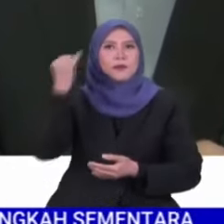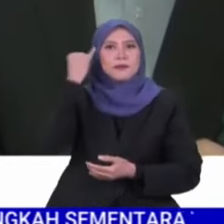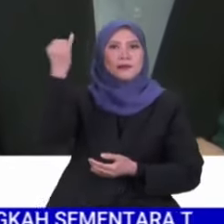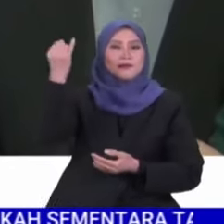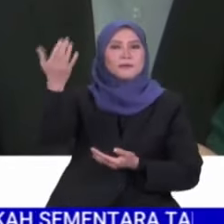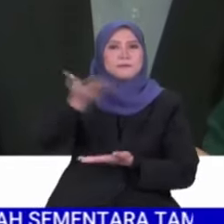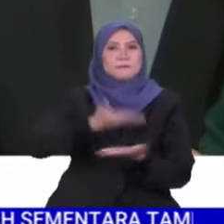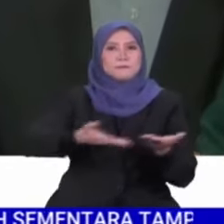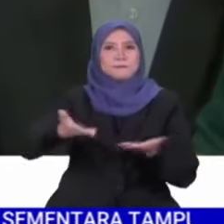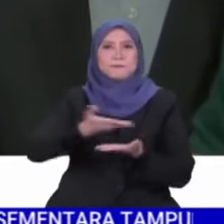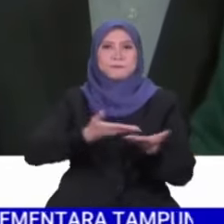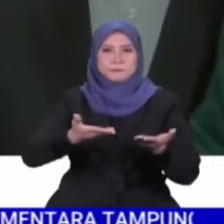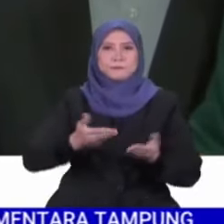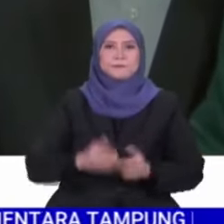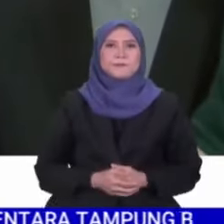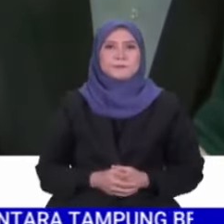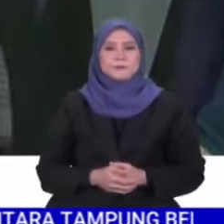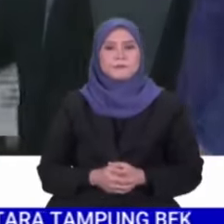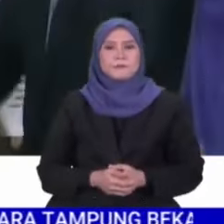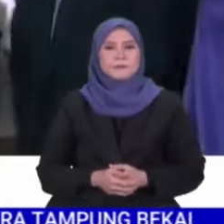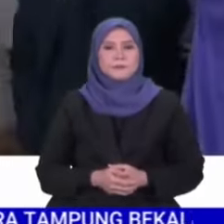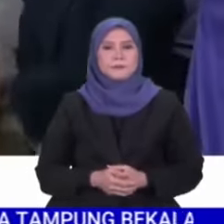dan pendapat